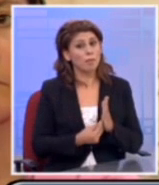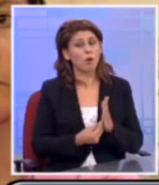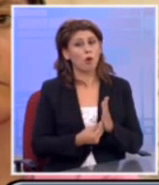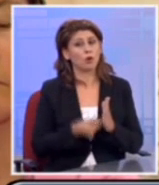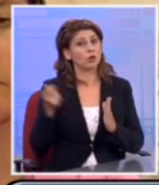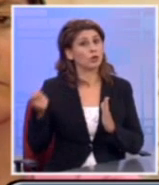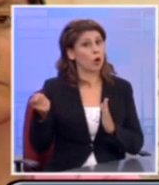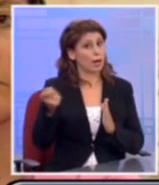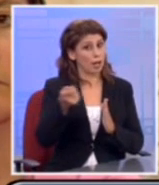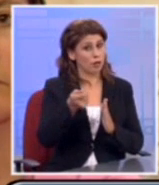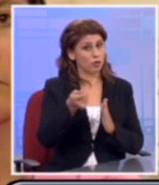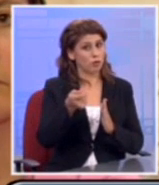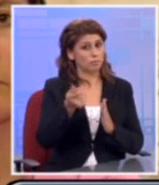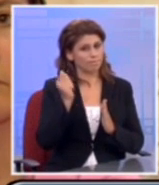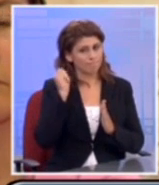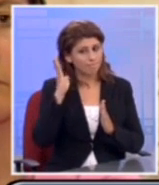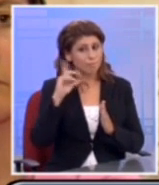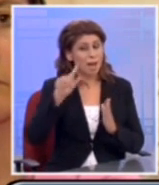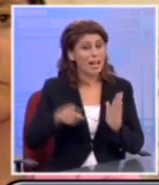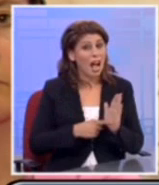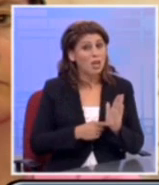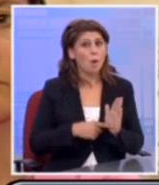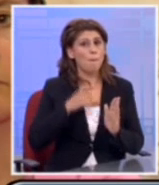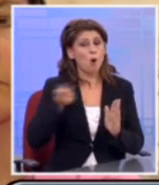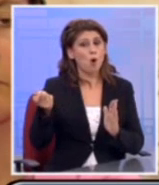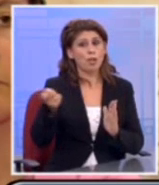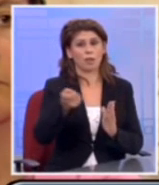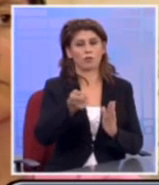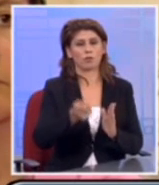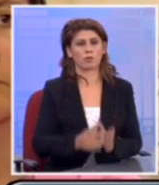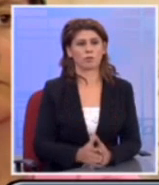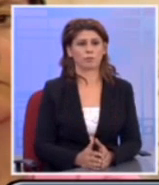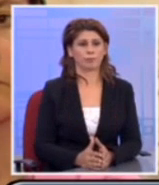το χρέος αθέμητο, παράνομο,